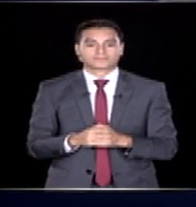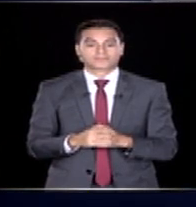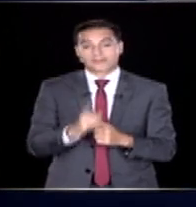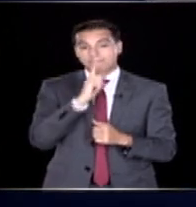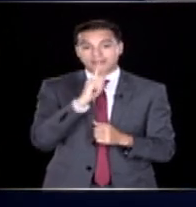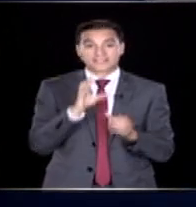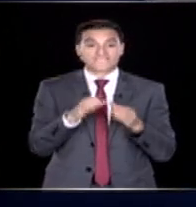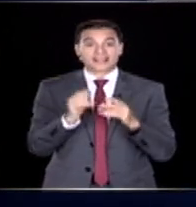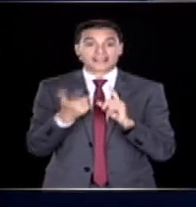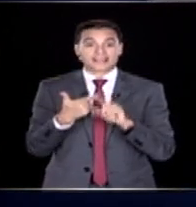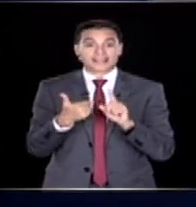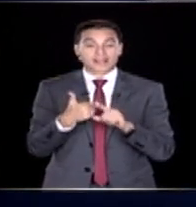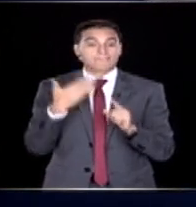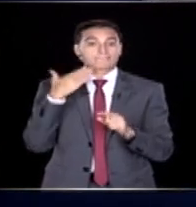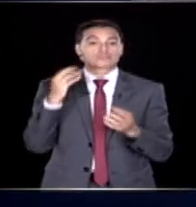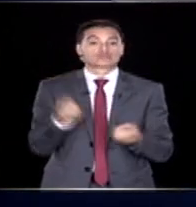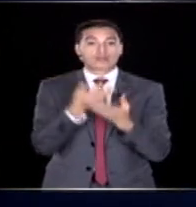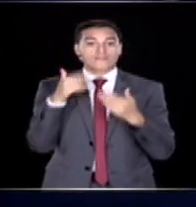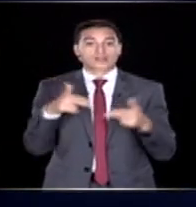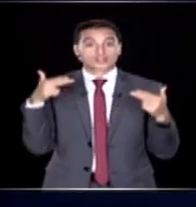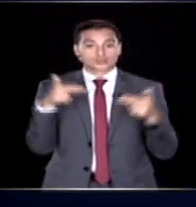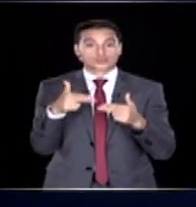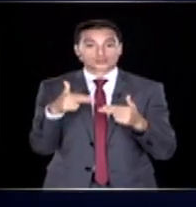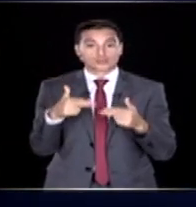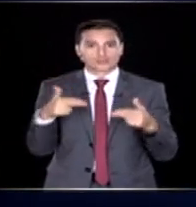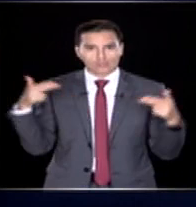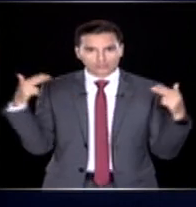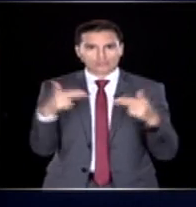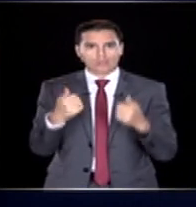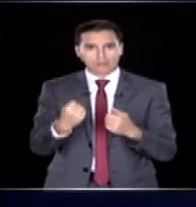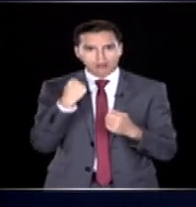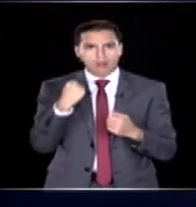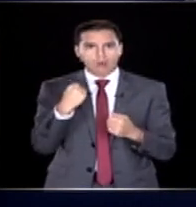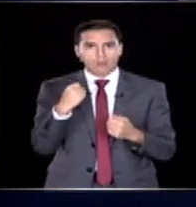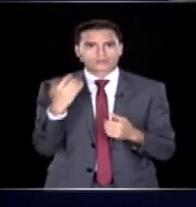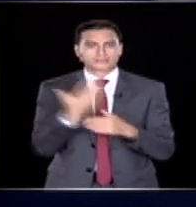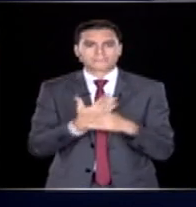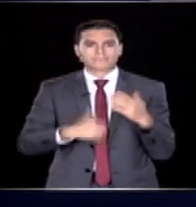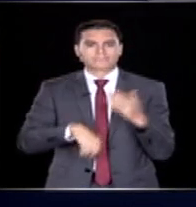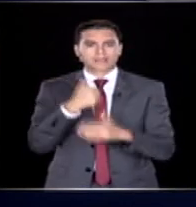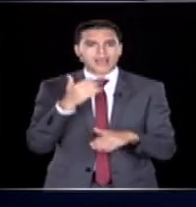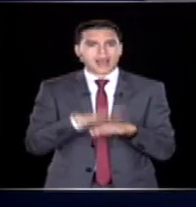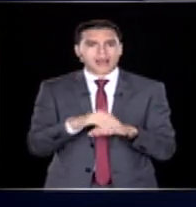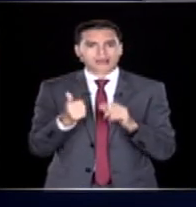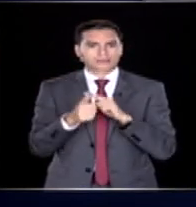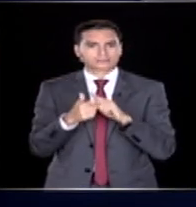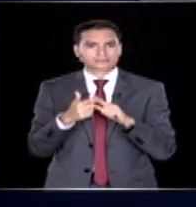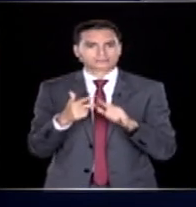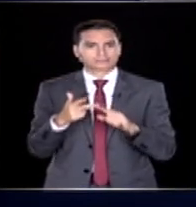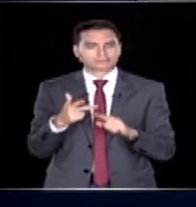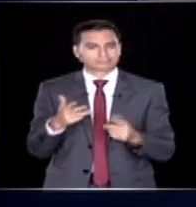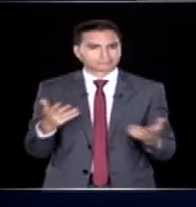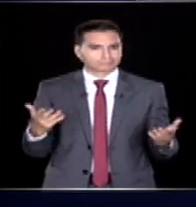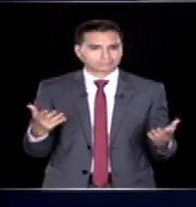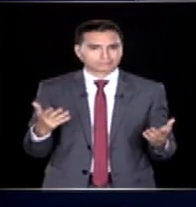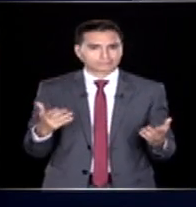اما الفريق الثاني اللي مشرفنا في الاستوديو وهينافس وبقوه للحصول على اول ثلاث نقاط، رحب كلنا